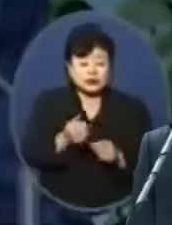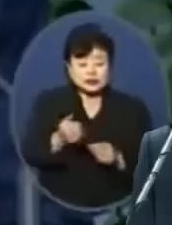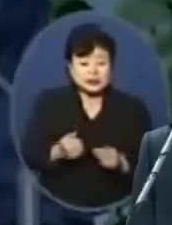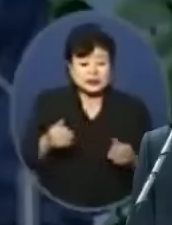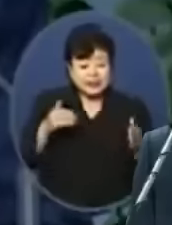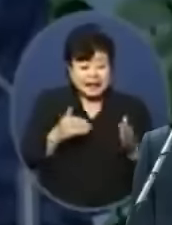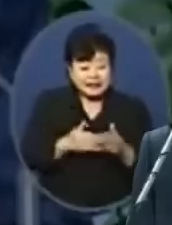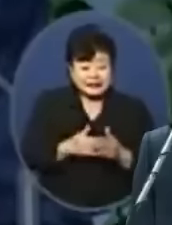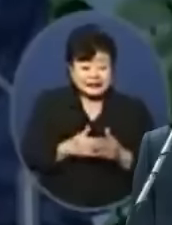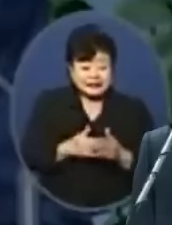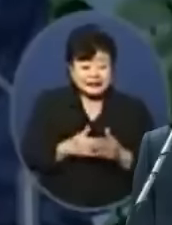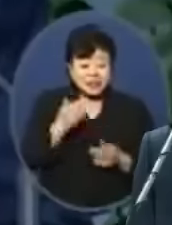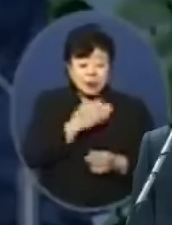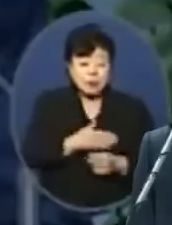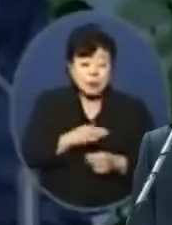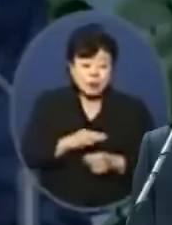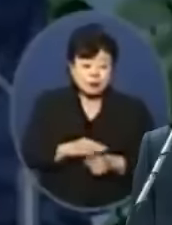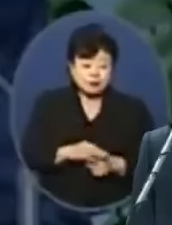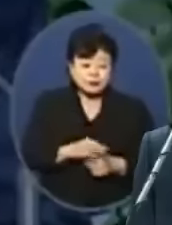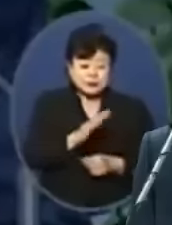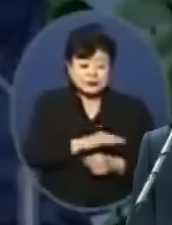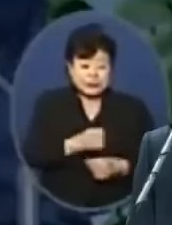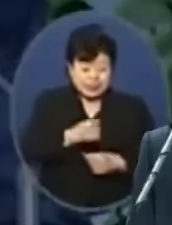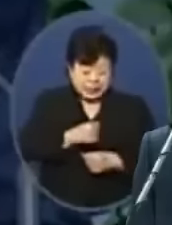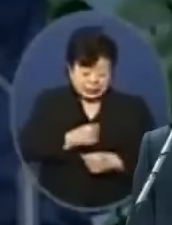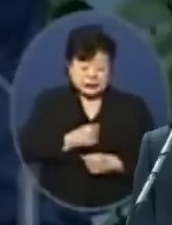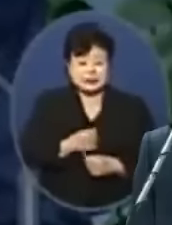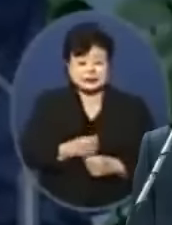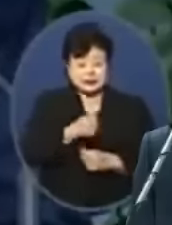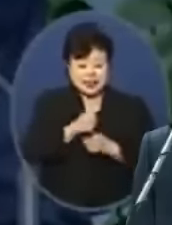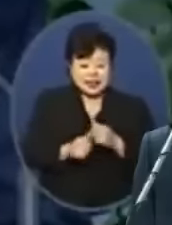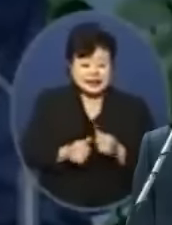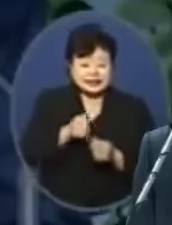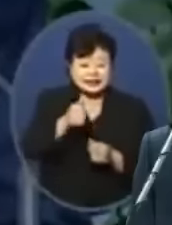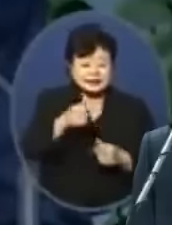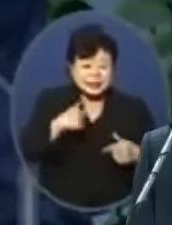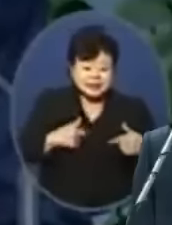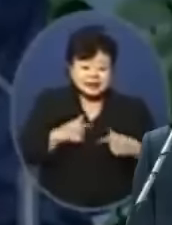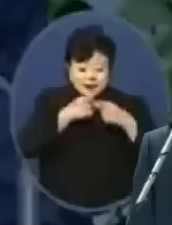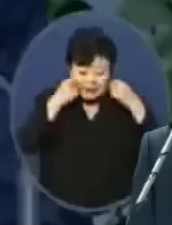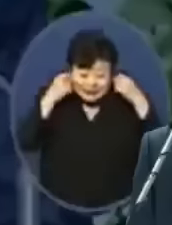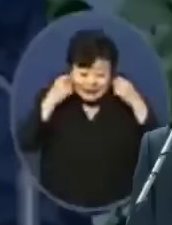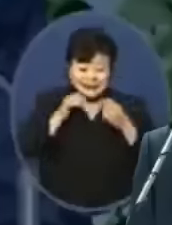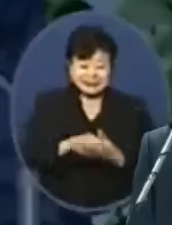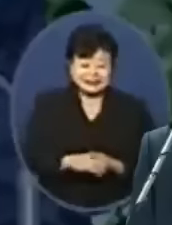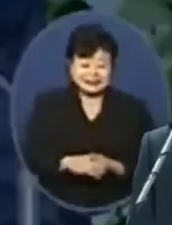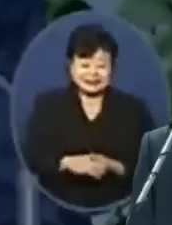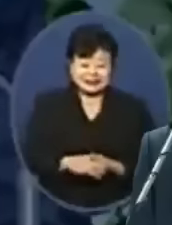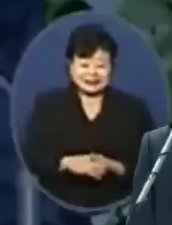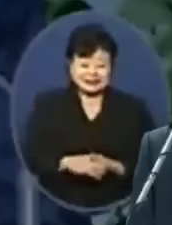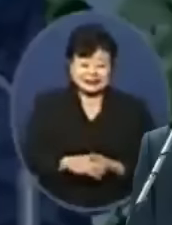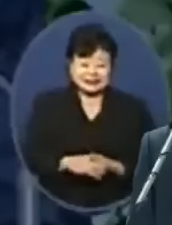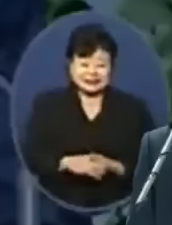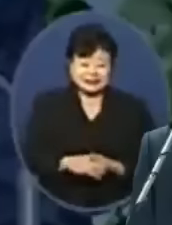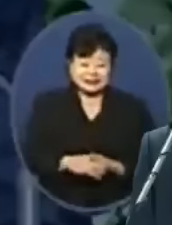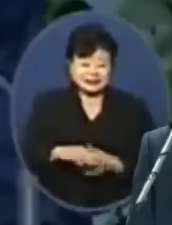전까지 이 몸을 잘 간수해서 하나님이 기뻐하고 즐거워하는 일을